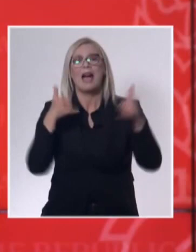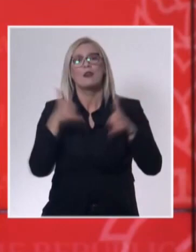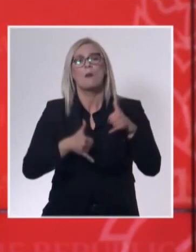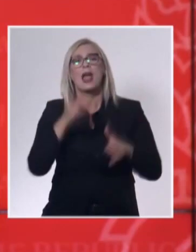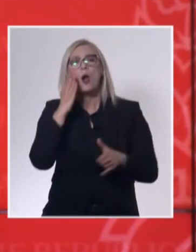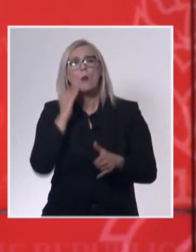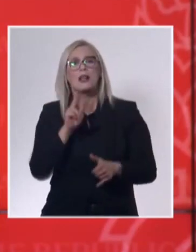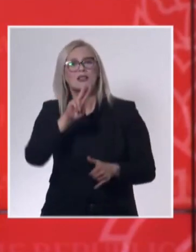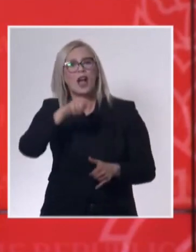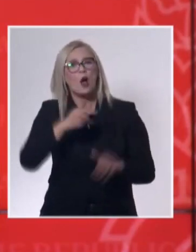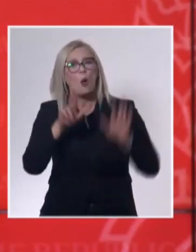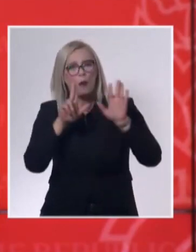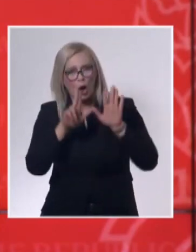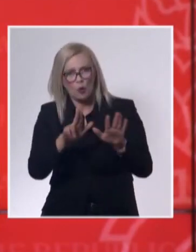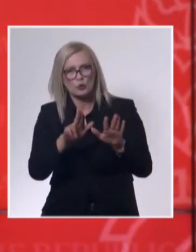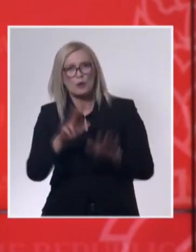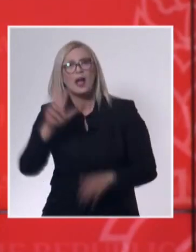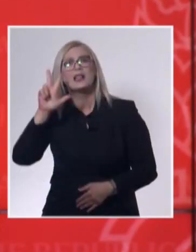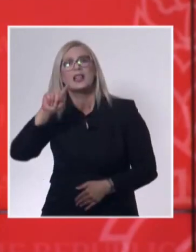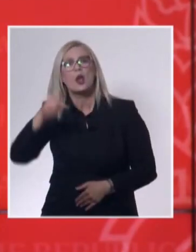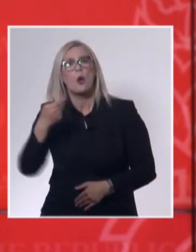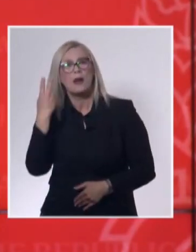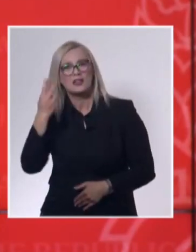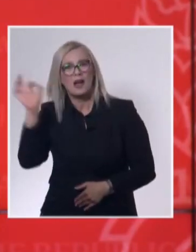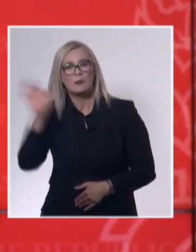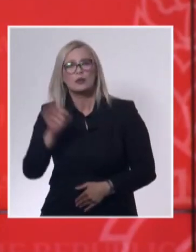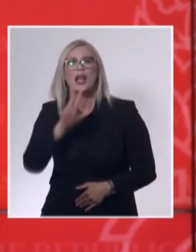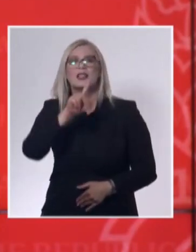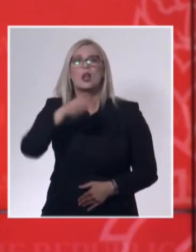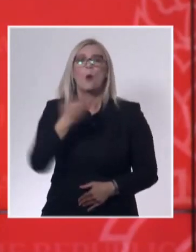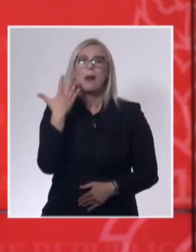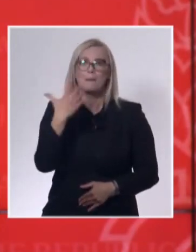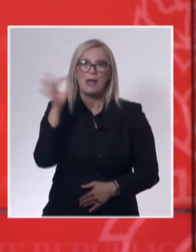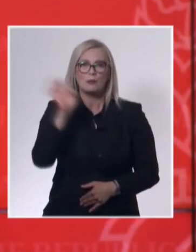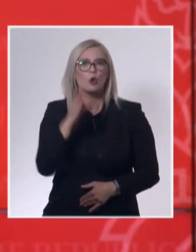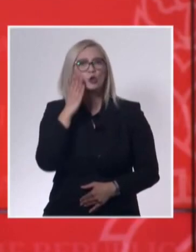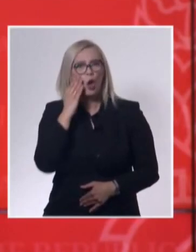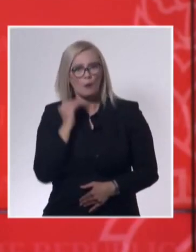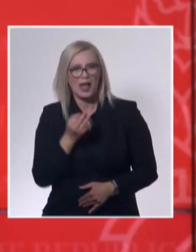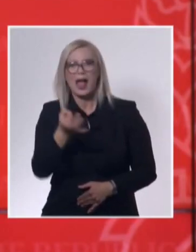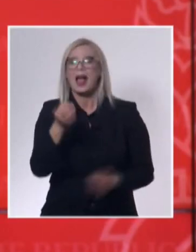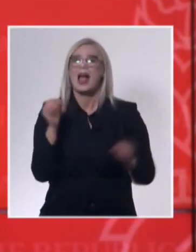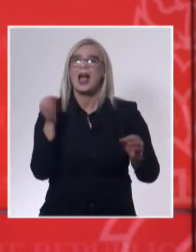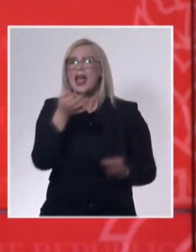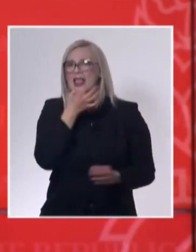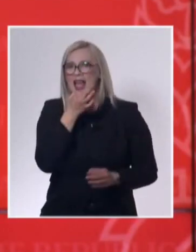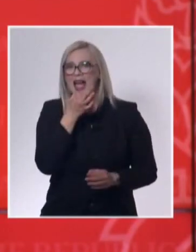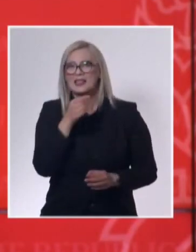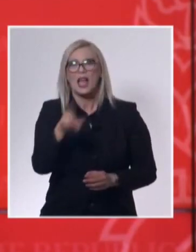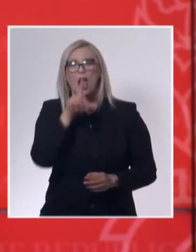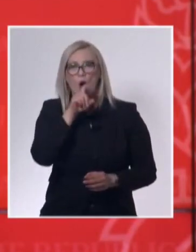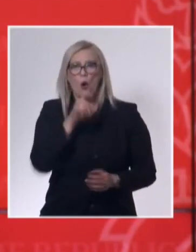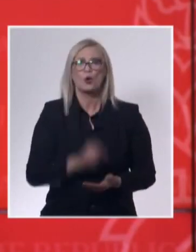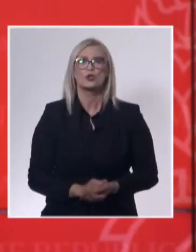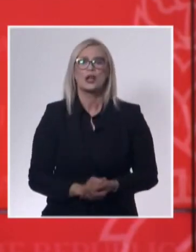janë të bashkuar që të mos i ulin fitimet e tyre. Për këtë shkak, kemi vendosur që të shkojmë me ngrirjen e çmimeve. Mbeten edhe